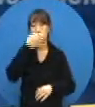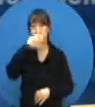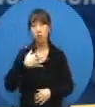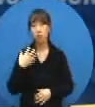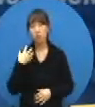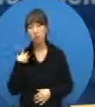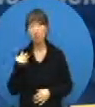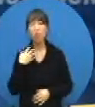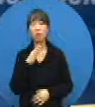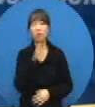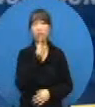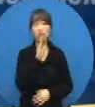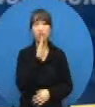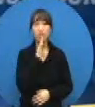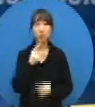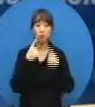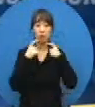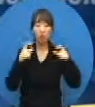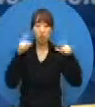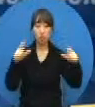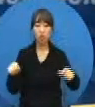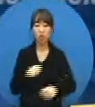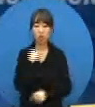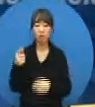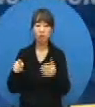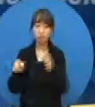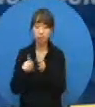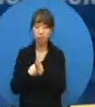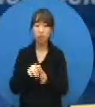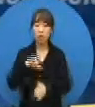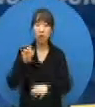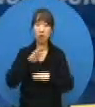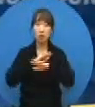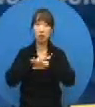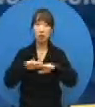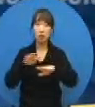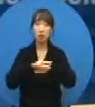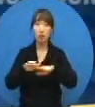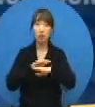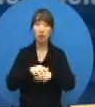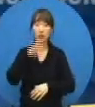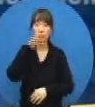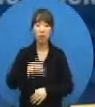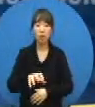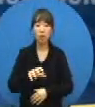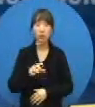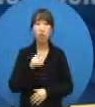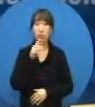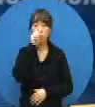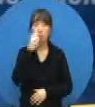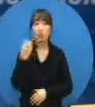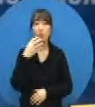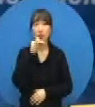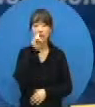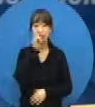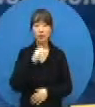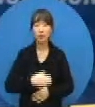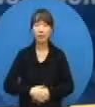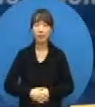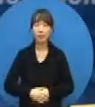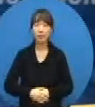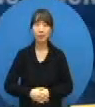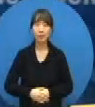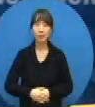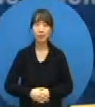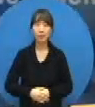힘들고 부담스러운 일인데요. 동대문구가 이들을 배려해 만든 우선 처리 창구가 좋은 반응을 얻고 있습니다.